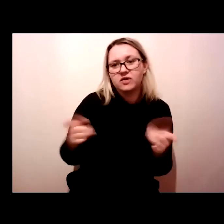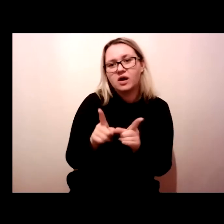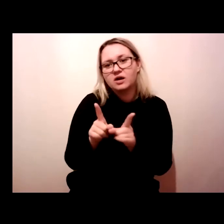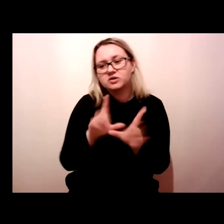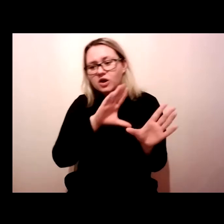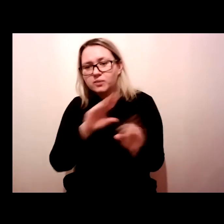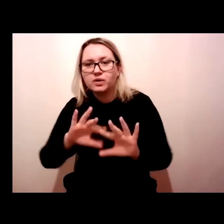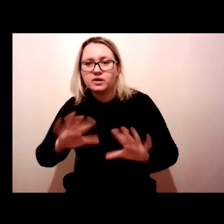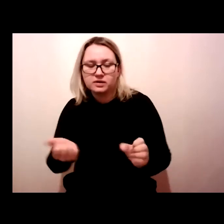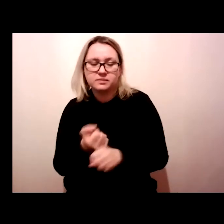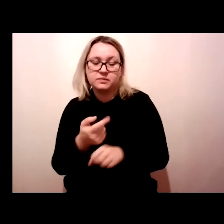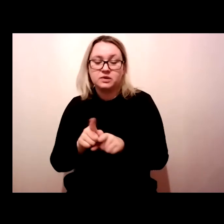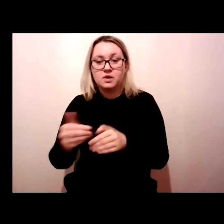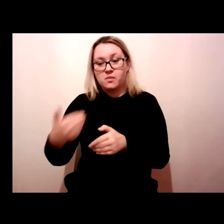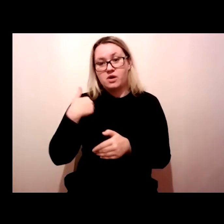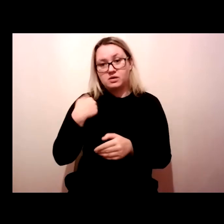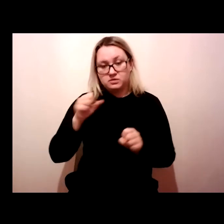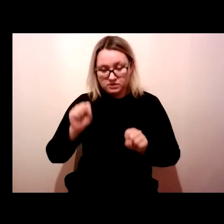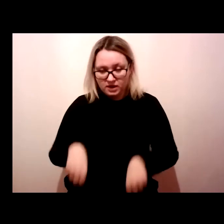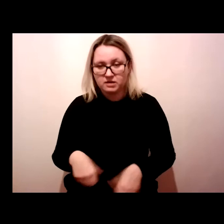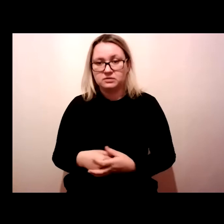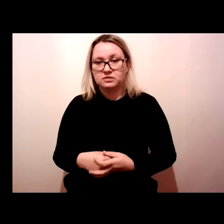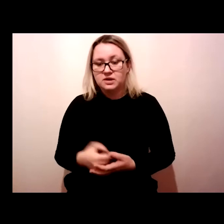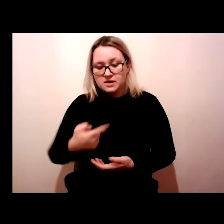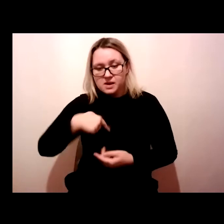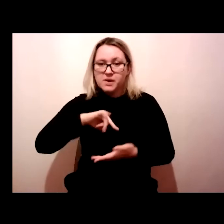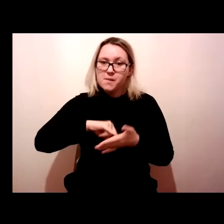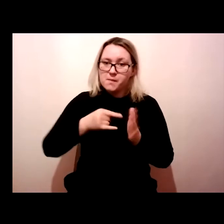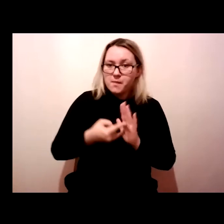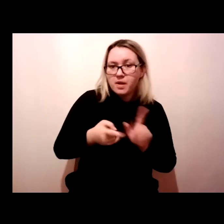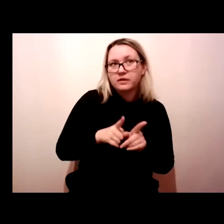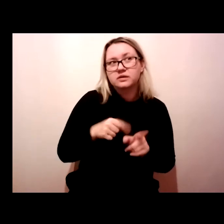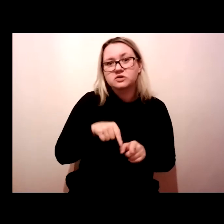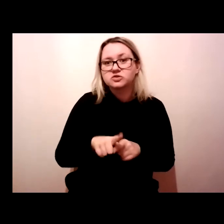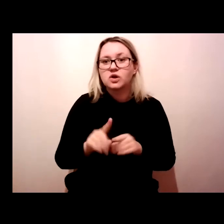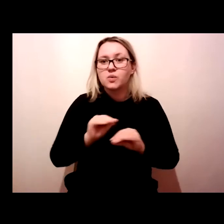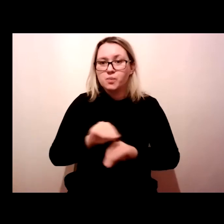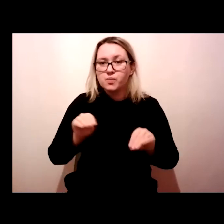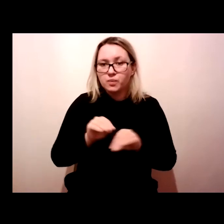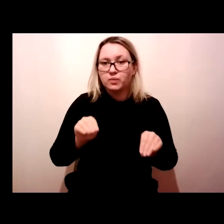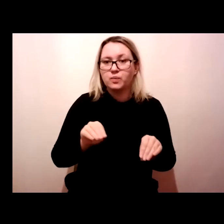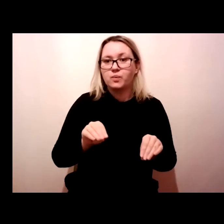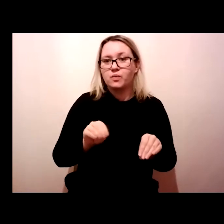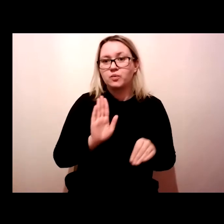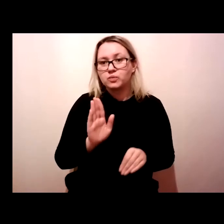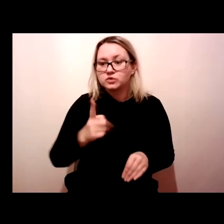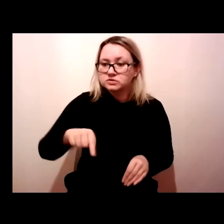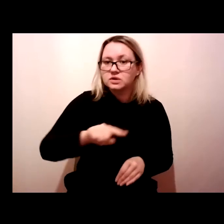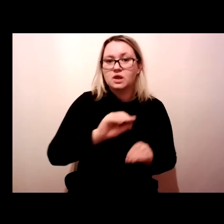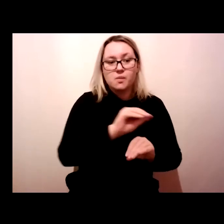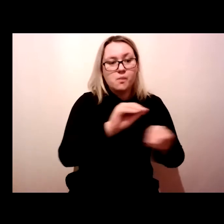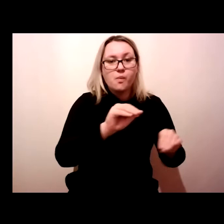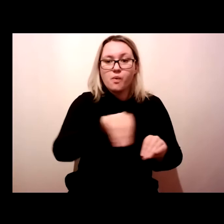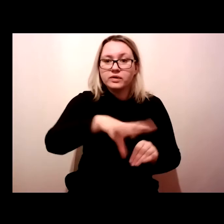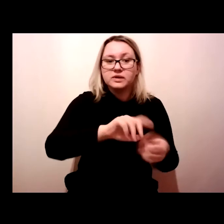our planuojam organization, and we kažkaip, kad šitie mokymai padėtų plan geriau suprasti mokytojams